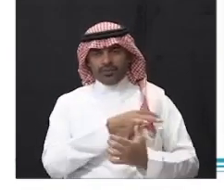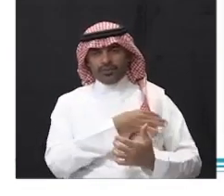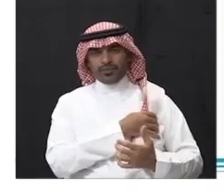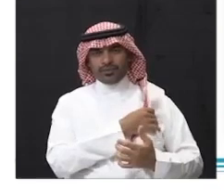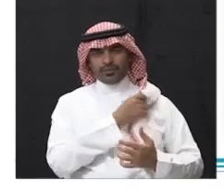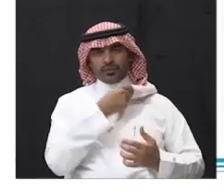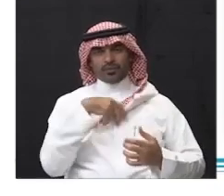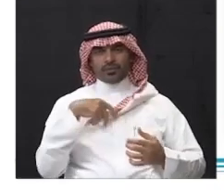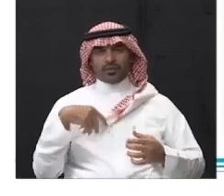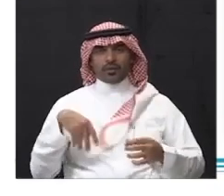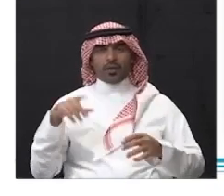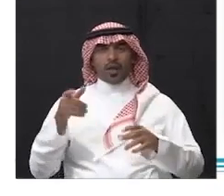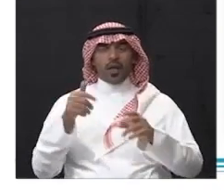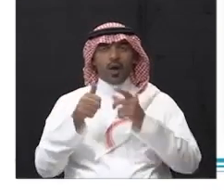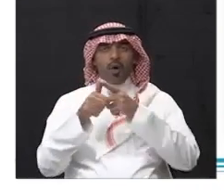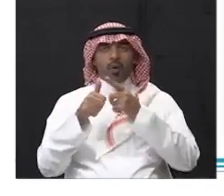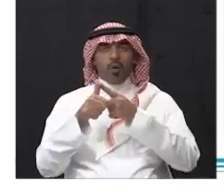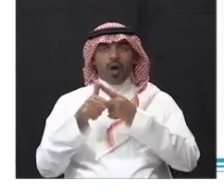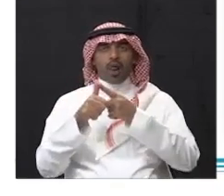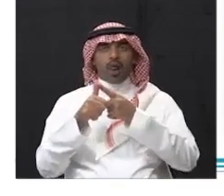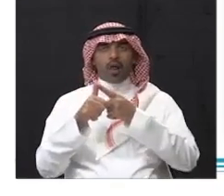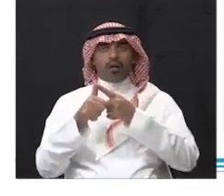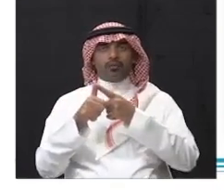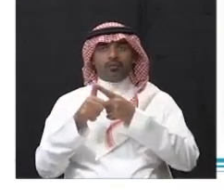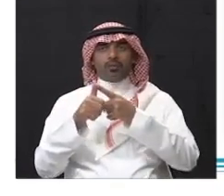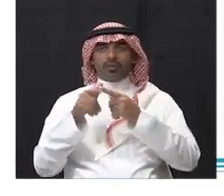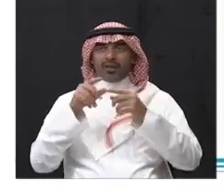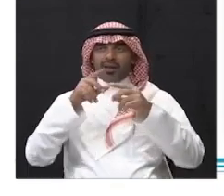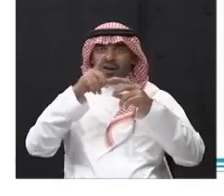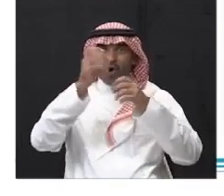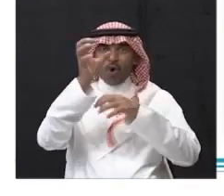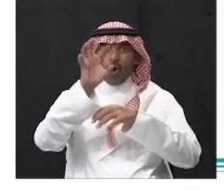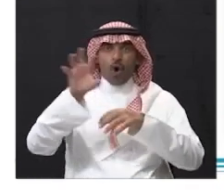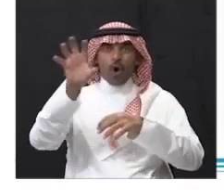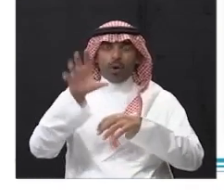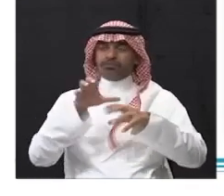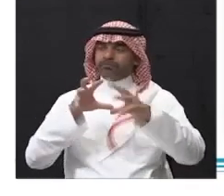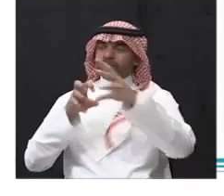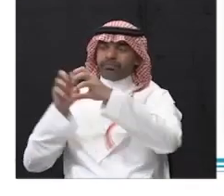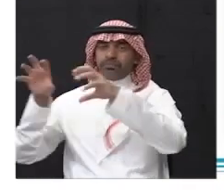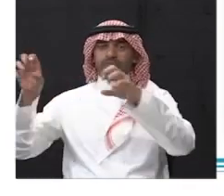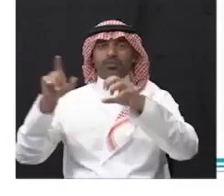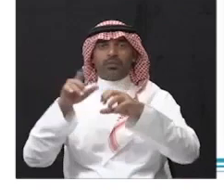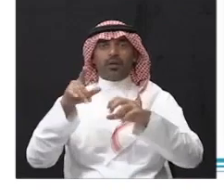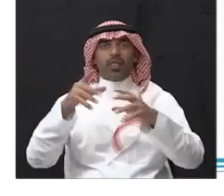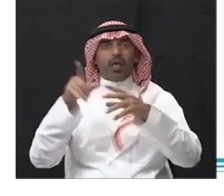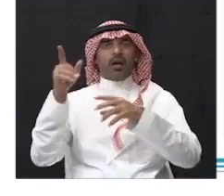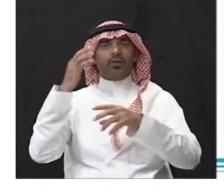سبب خسارة اقتصادية كبيرة للعرب وللمسلمين.